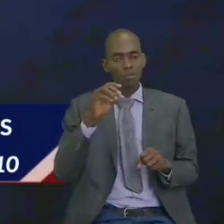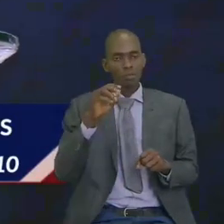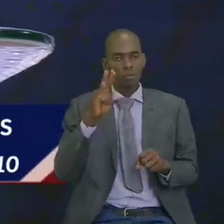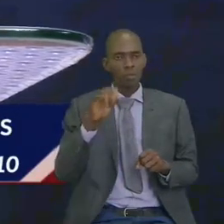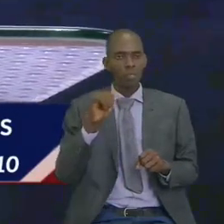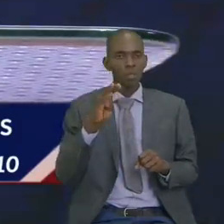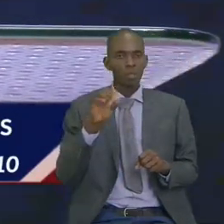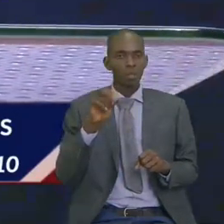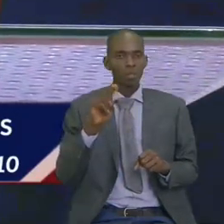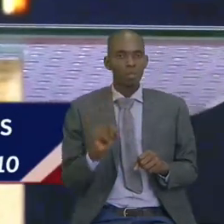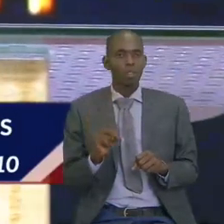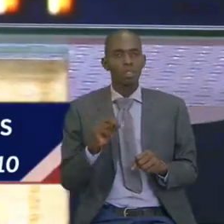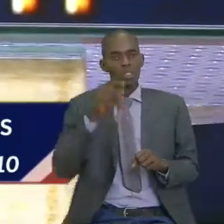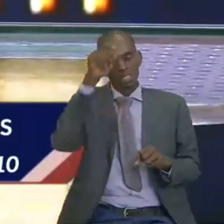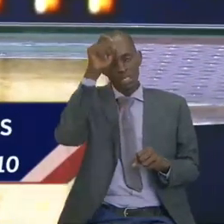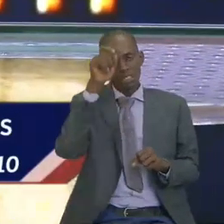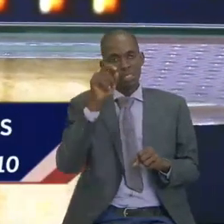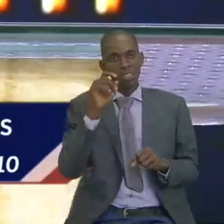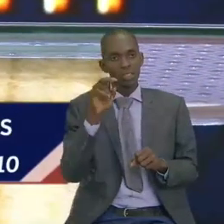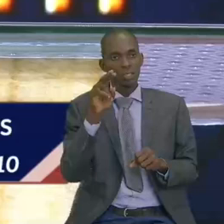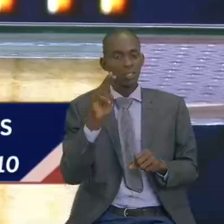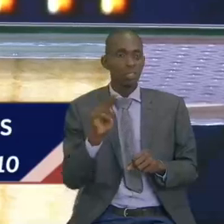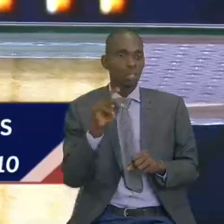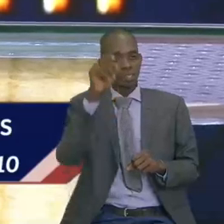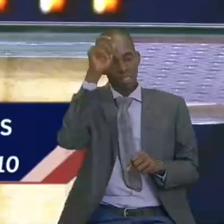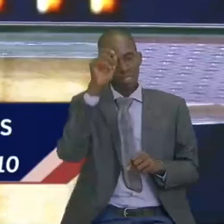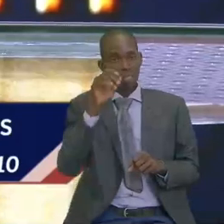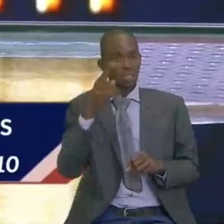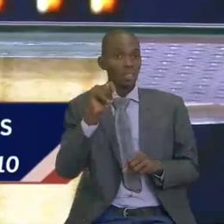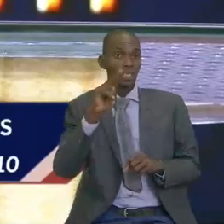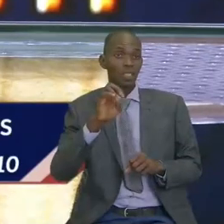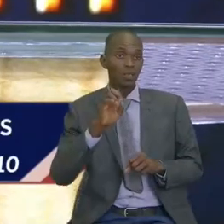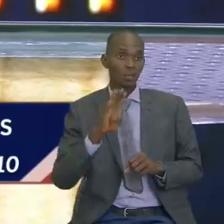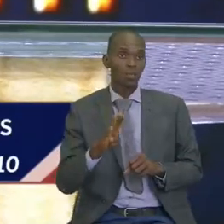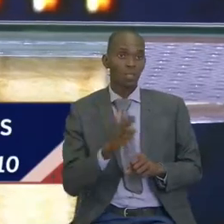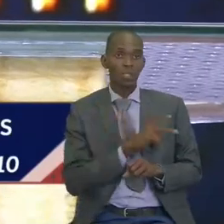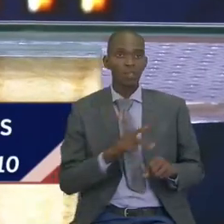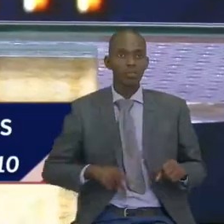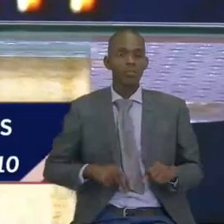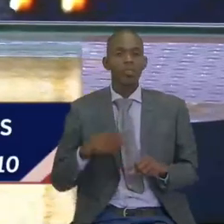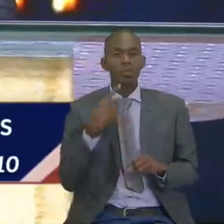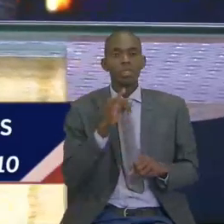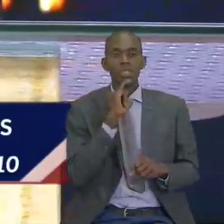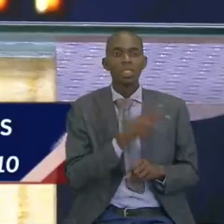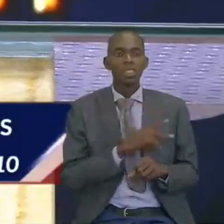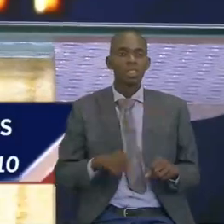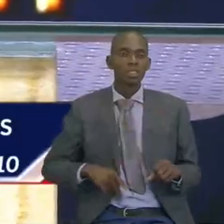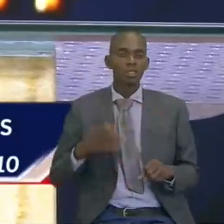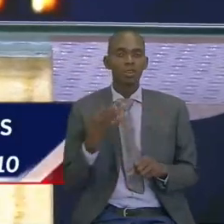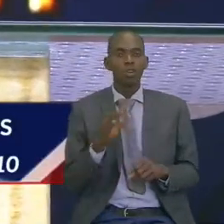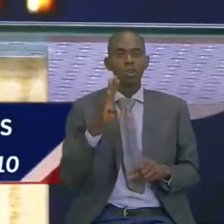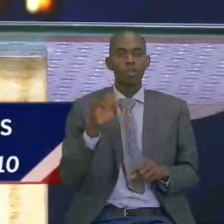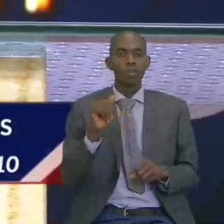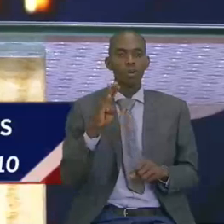Ézéchiel 26, 7. Car ainsi parle le Seigneur l'Éternel, voici j'amène du septentrion contre ti, Nebuchadnezzar, roi